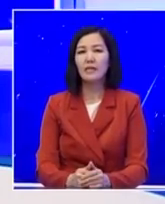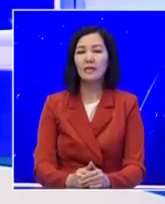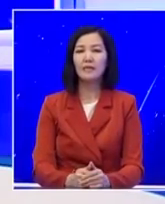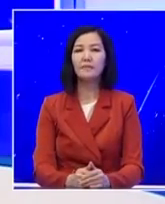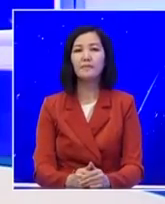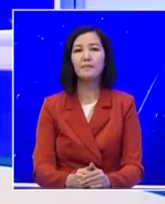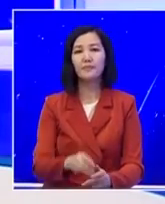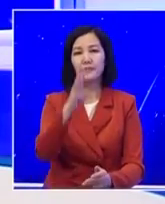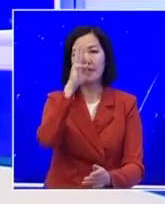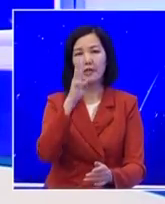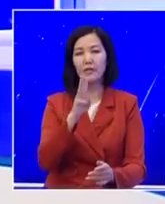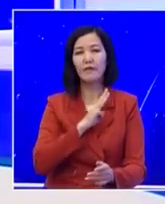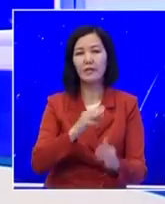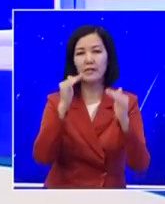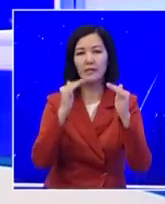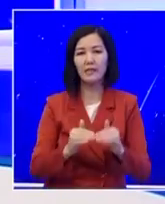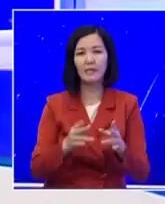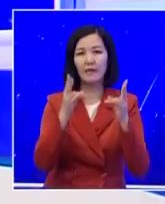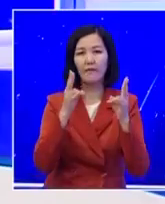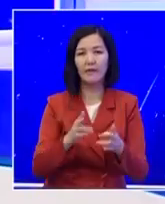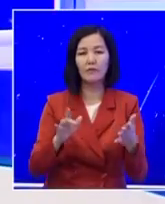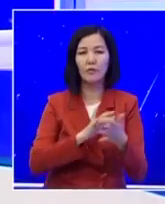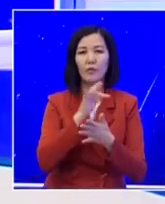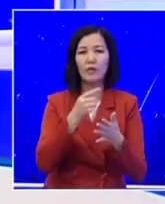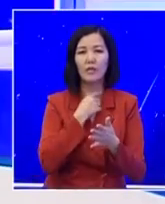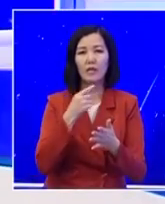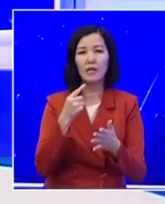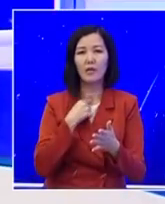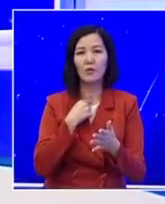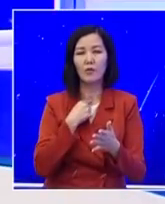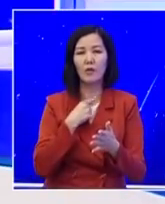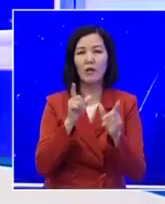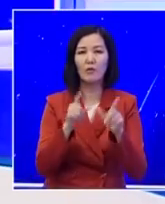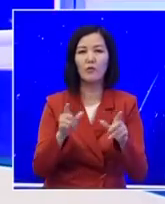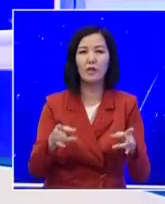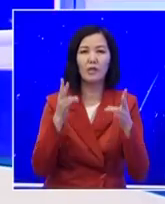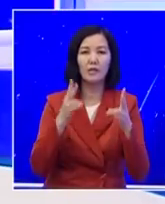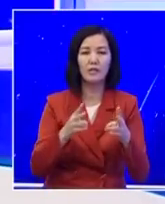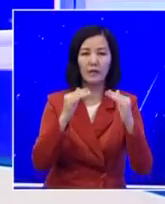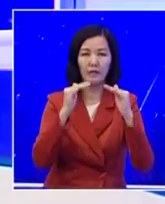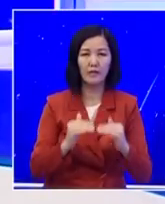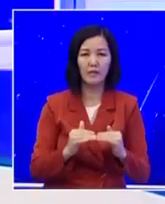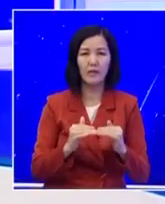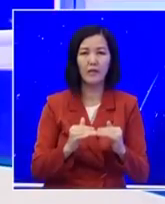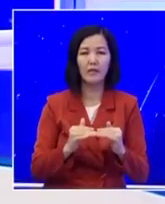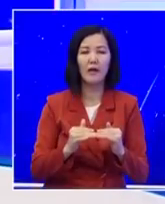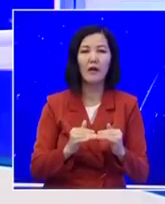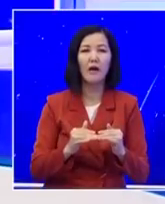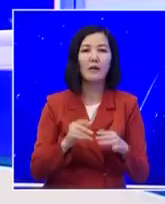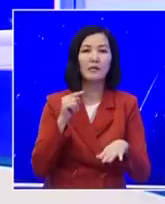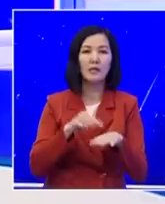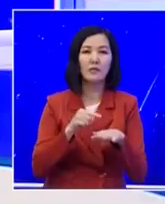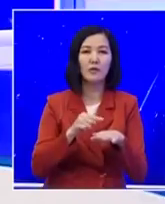На четверть снизилась аварийность в городе Талдыкурган и, как следствие, людская гибель и травмы. Этому способствовал режим ЧП, во время